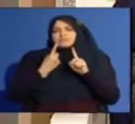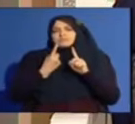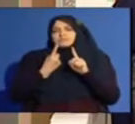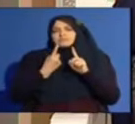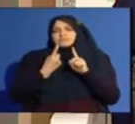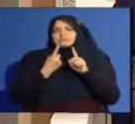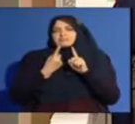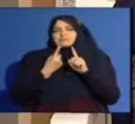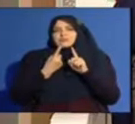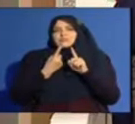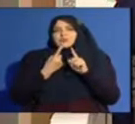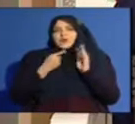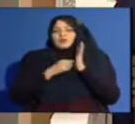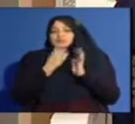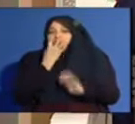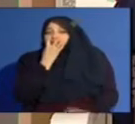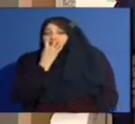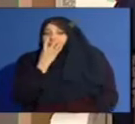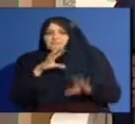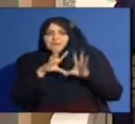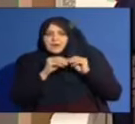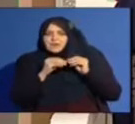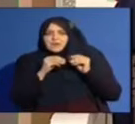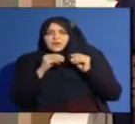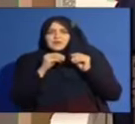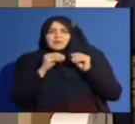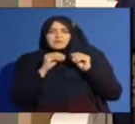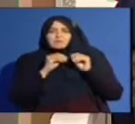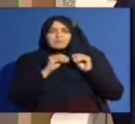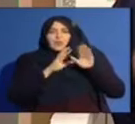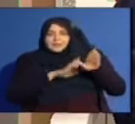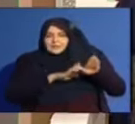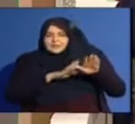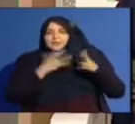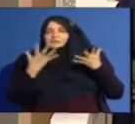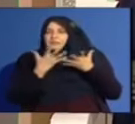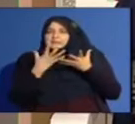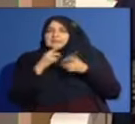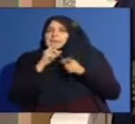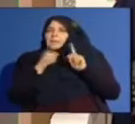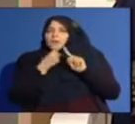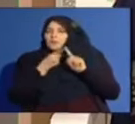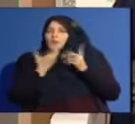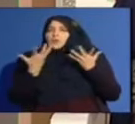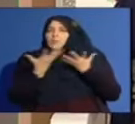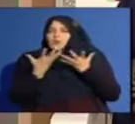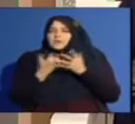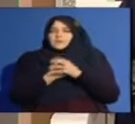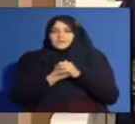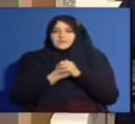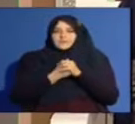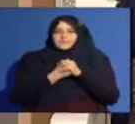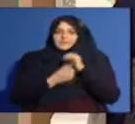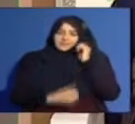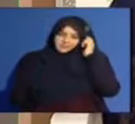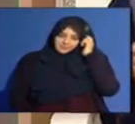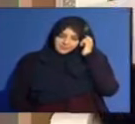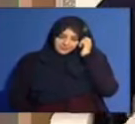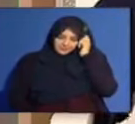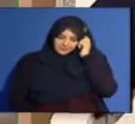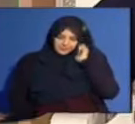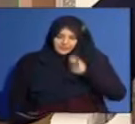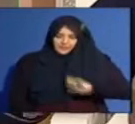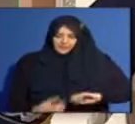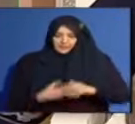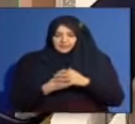بحمايتها من الانهيار والتفكك والذوبان في مجتمعات أجنبية؟ دكتور تفضل.